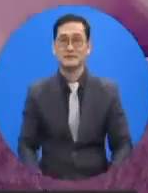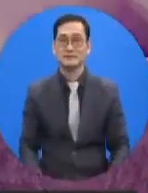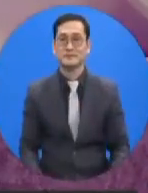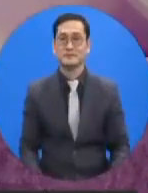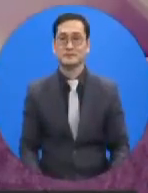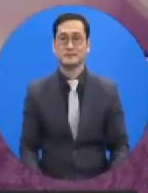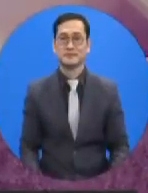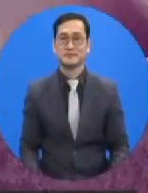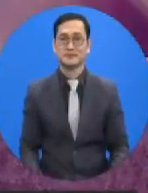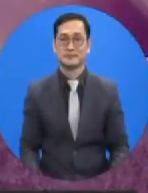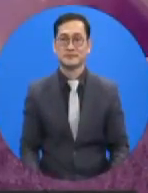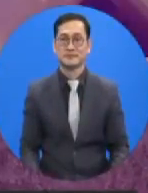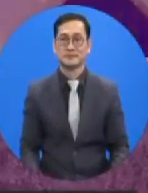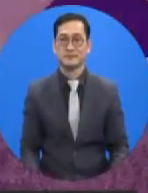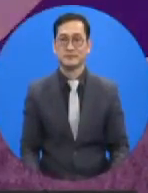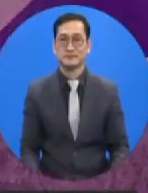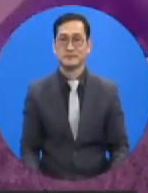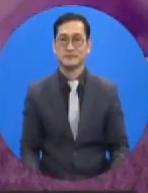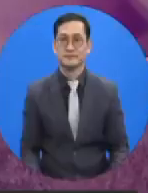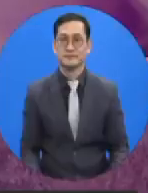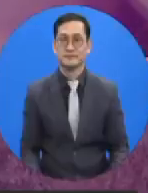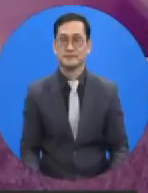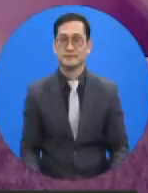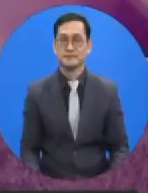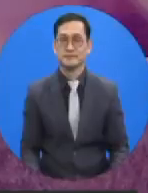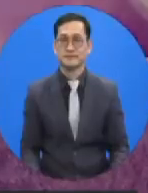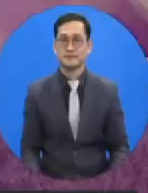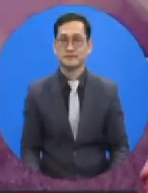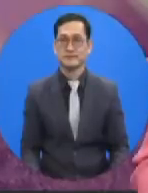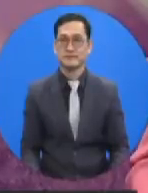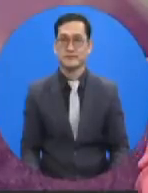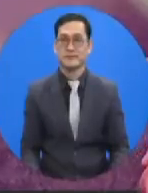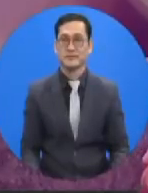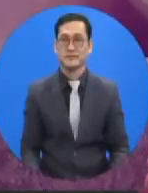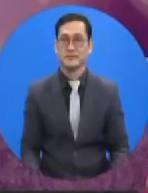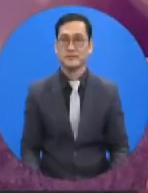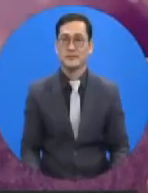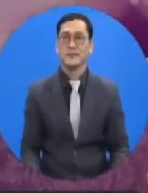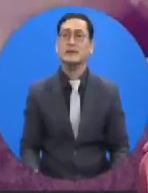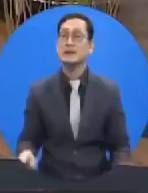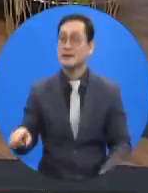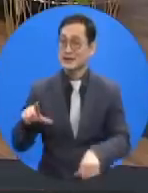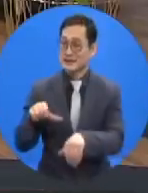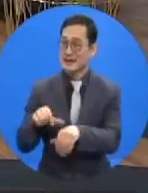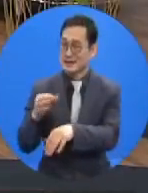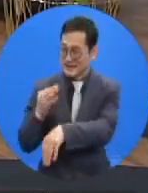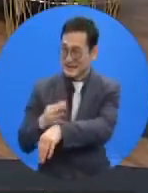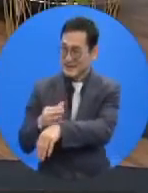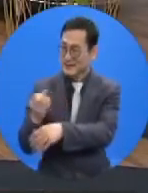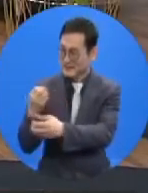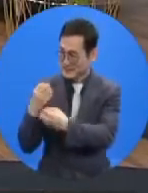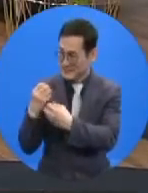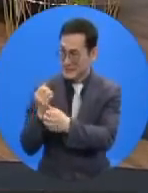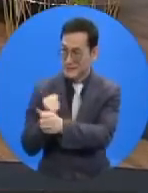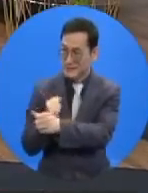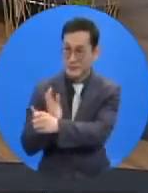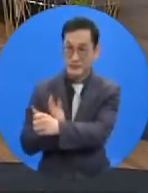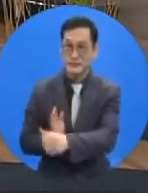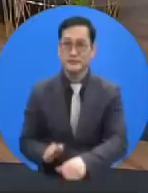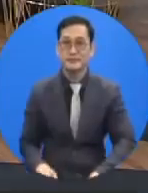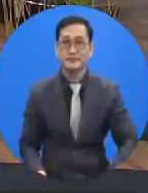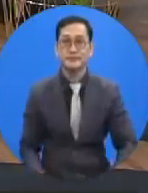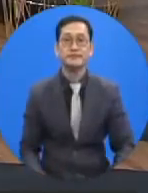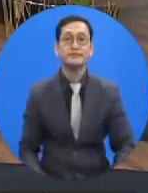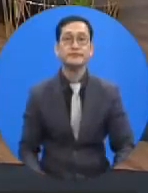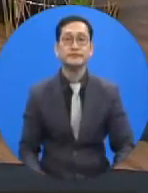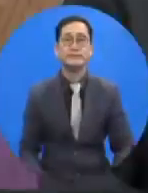시간이 넉넉치 않아서 좀 짧게 드릴 수밖에 없을 것 같은데 네. 괜찮으시겠어요? 제가 짧게 꼭 좀 두 분 양쪽인